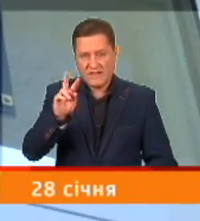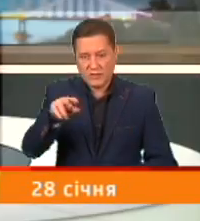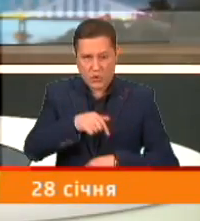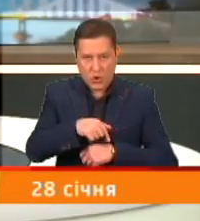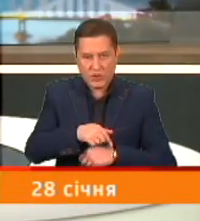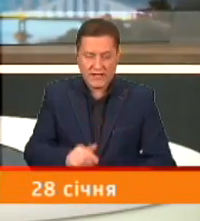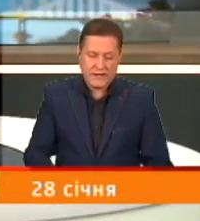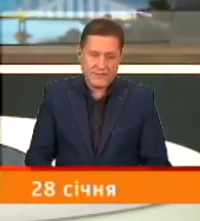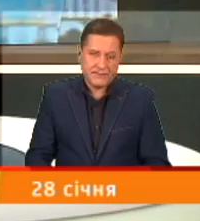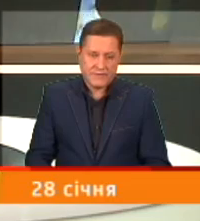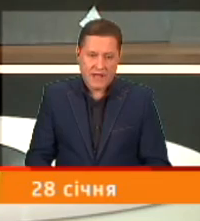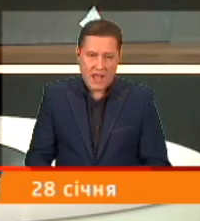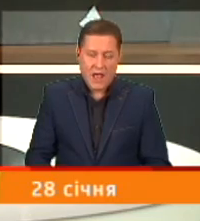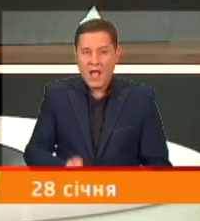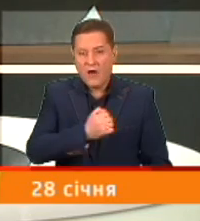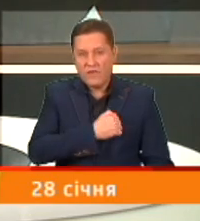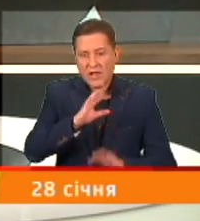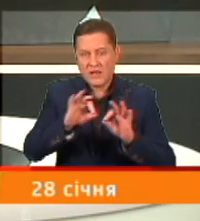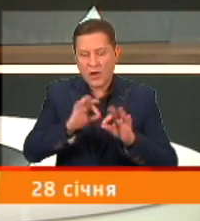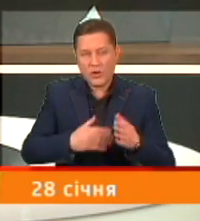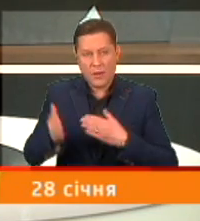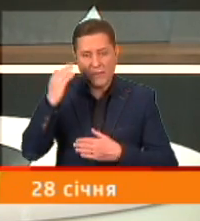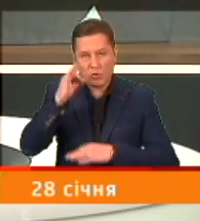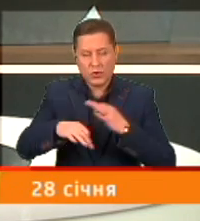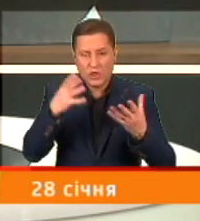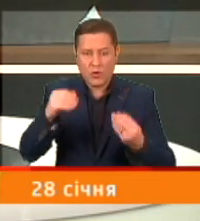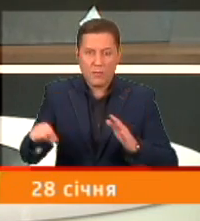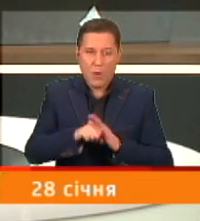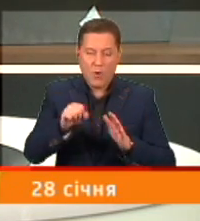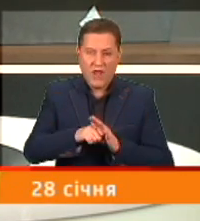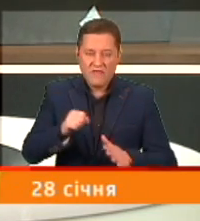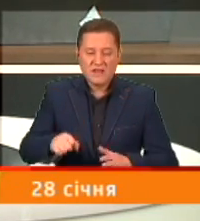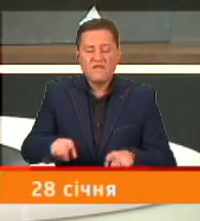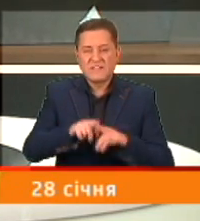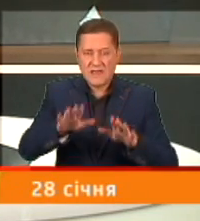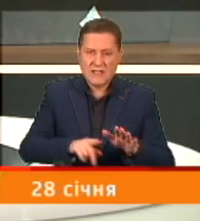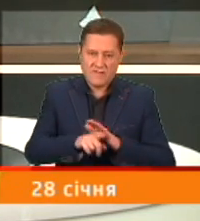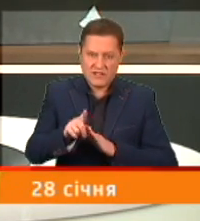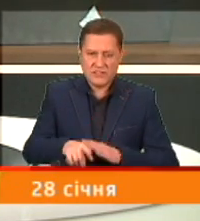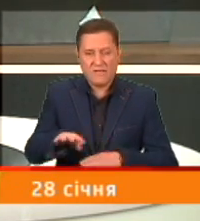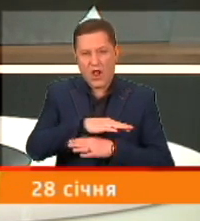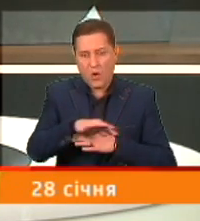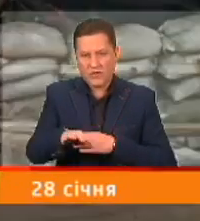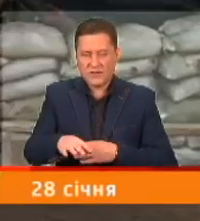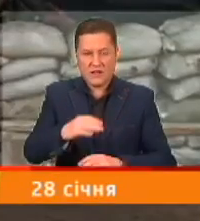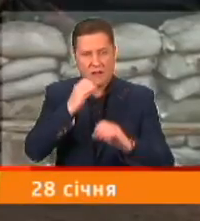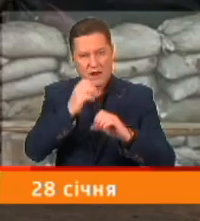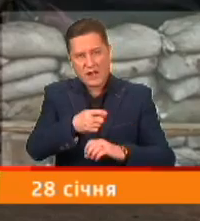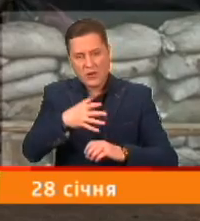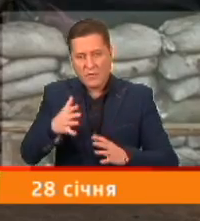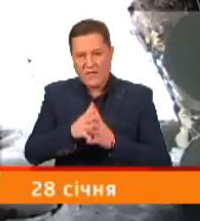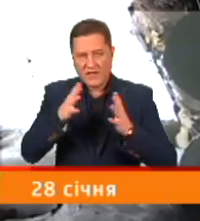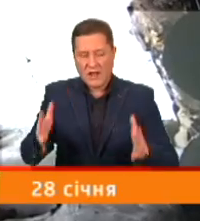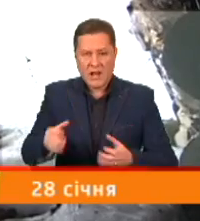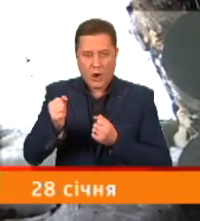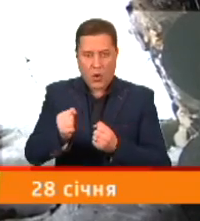22-й. Воєнна хроніка. Минулої доби бойовики не втрималися і все-таки влаштували один обстріл. З гранатометів та